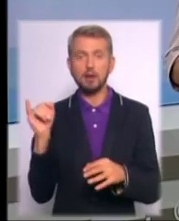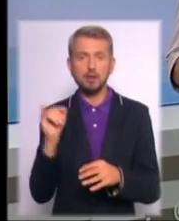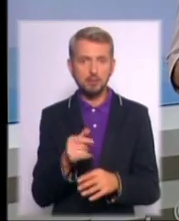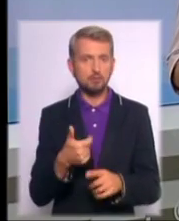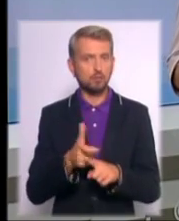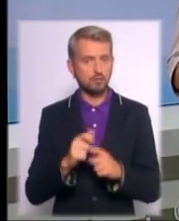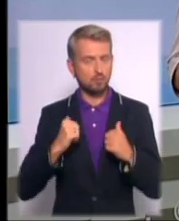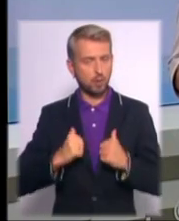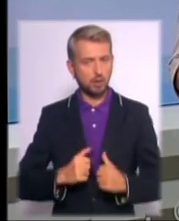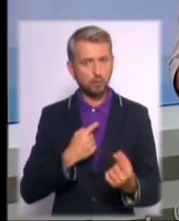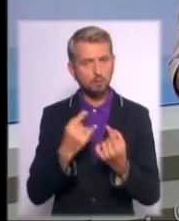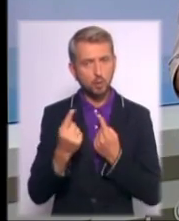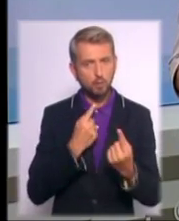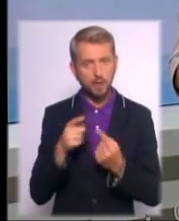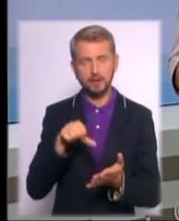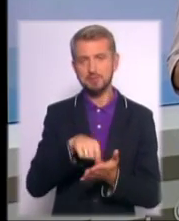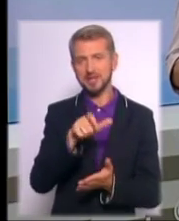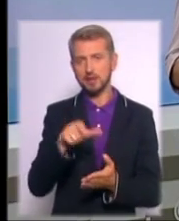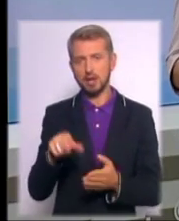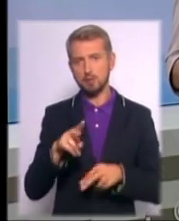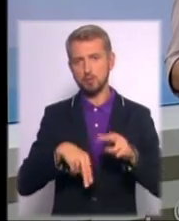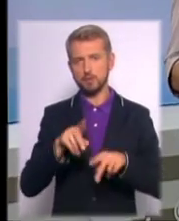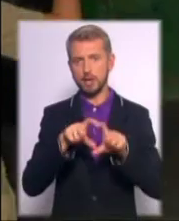спокійно спілкувалися з представниками будівельної компанії.